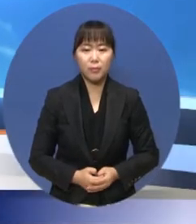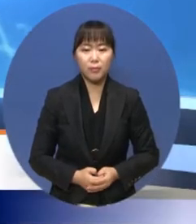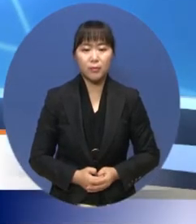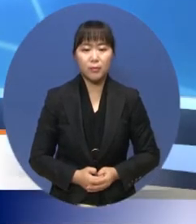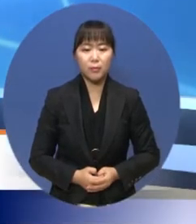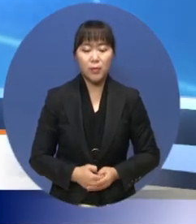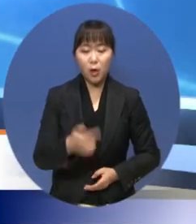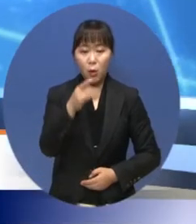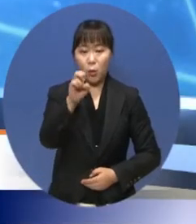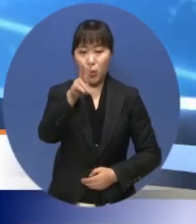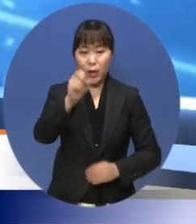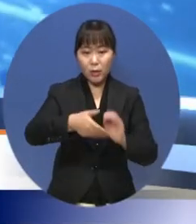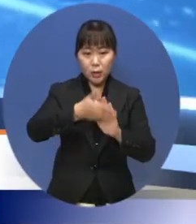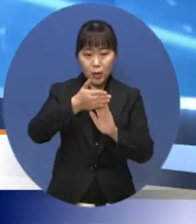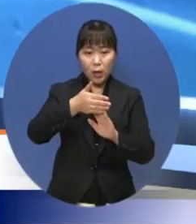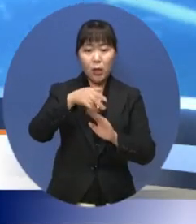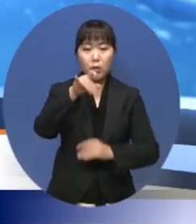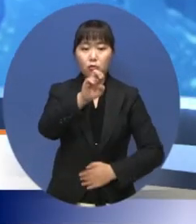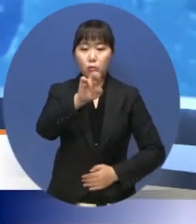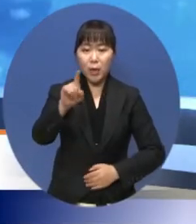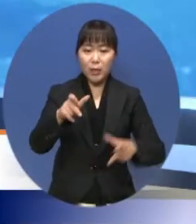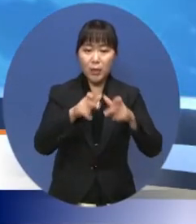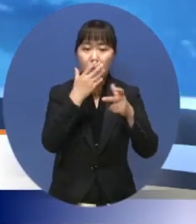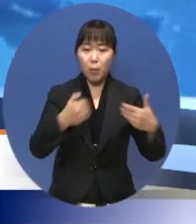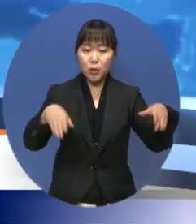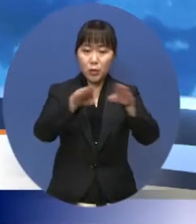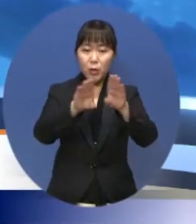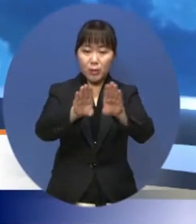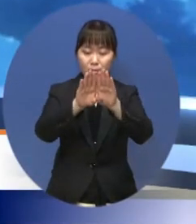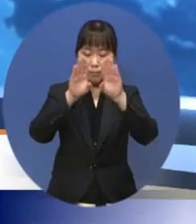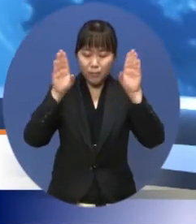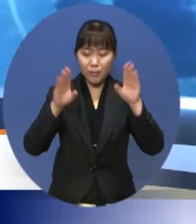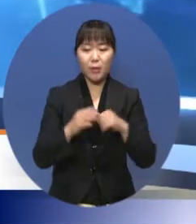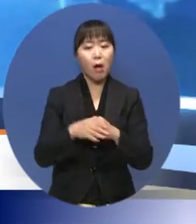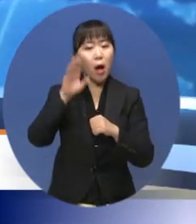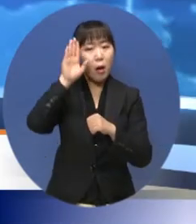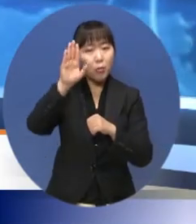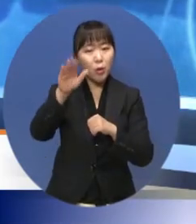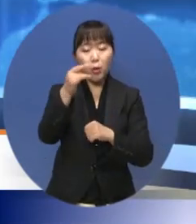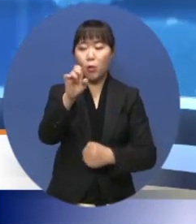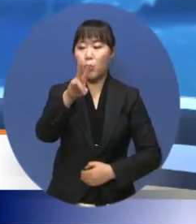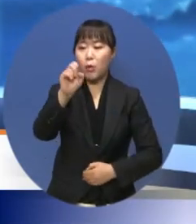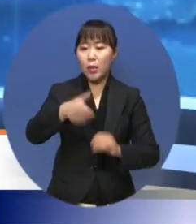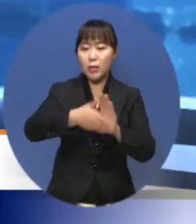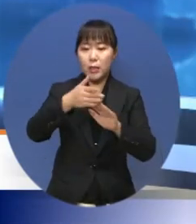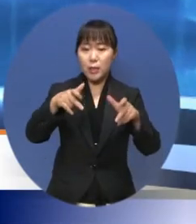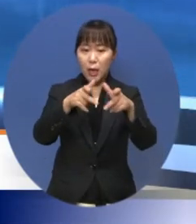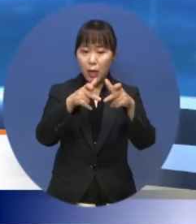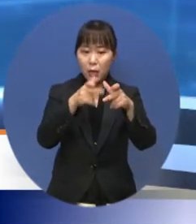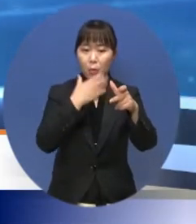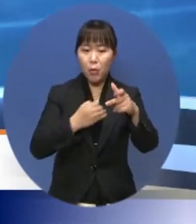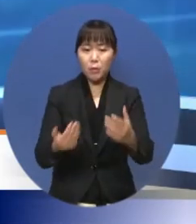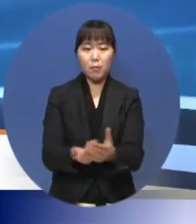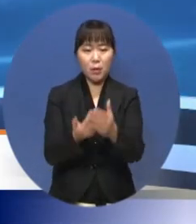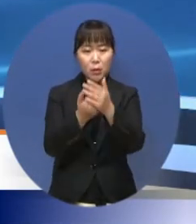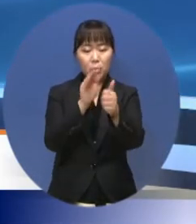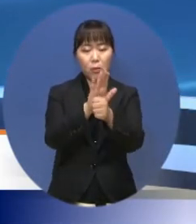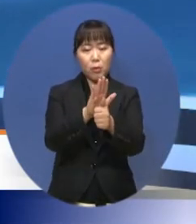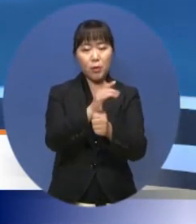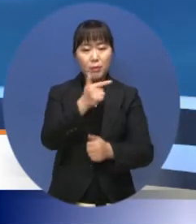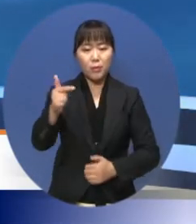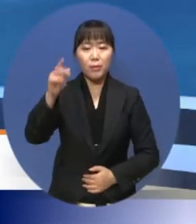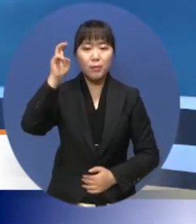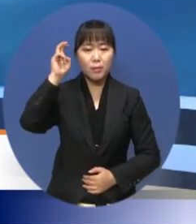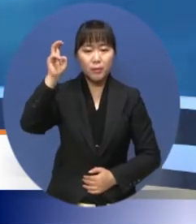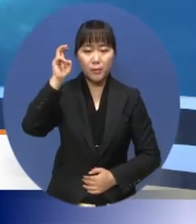광양 씨가 중마 장애인복지관 을 개관해 씁니다 앞으로 광양 c 장애인들의 복지 향상에 큰 기여를